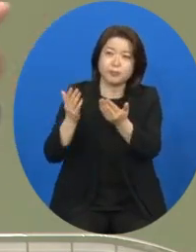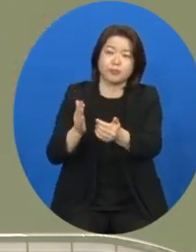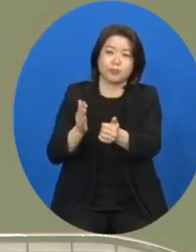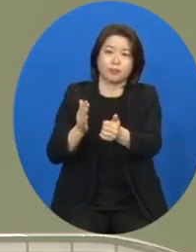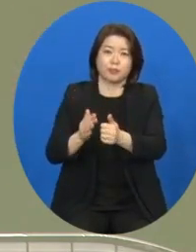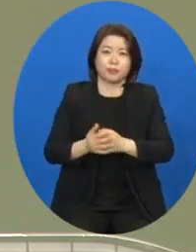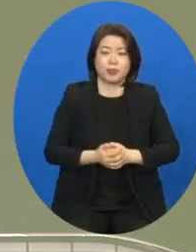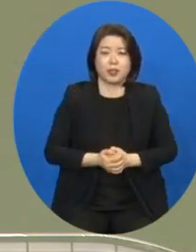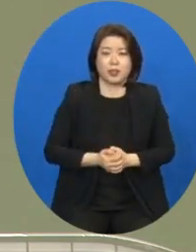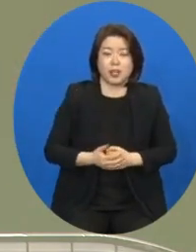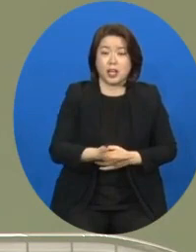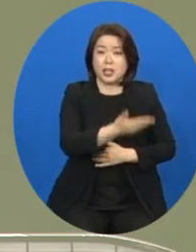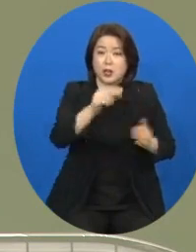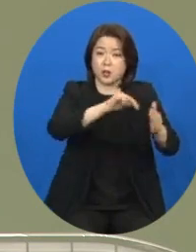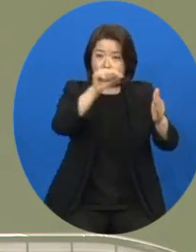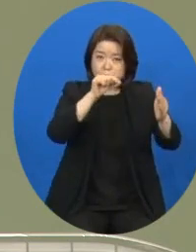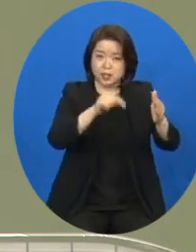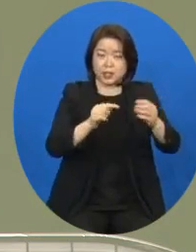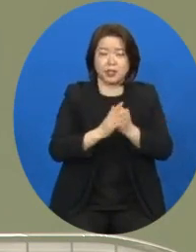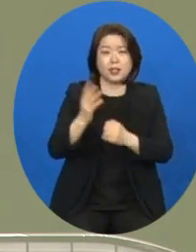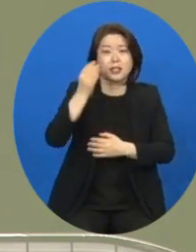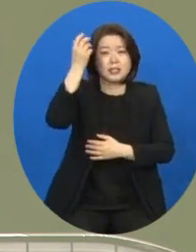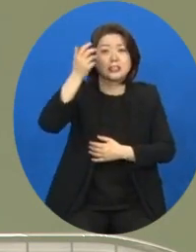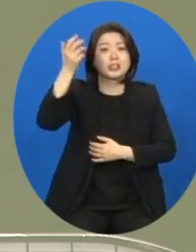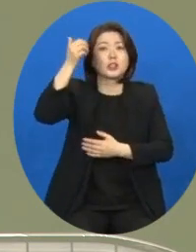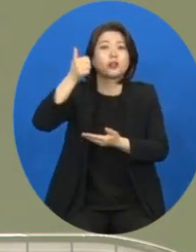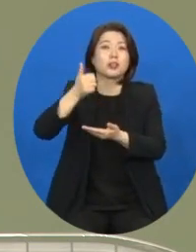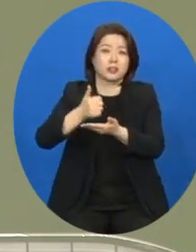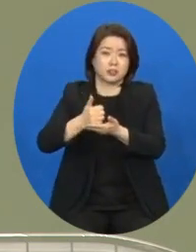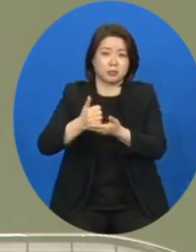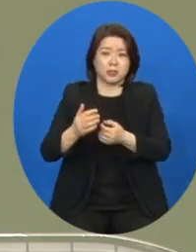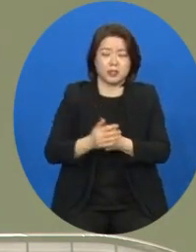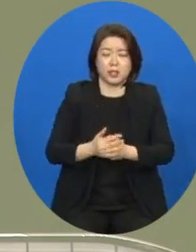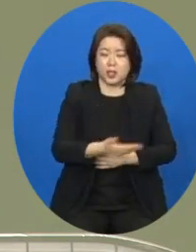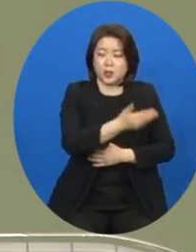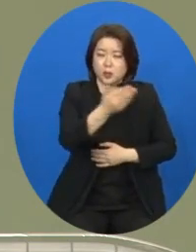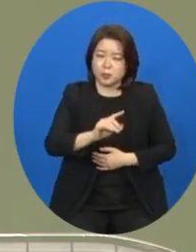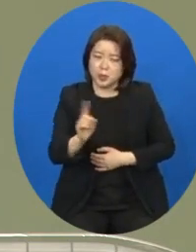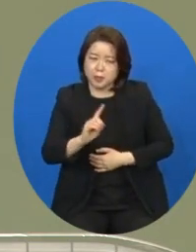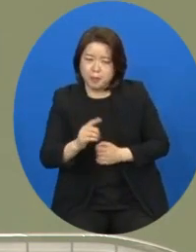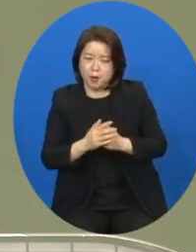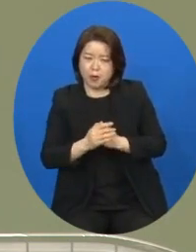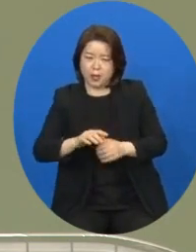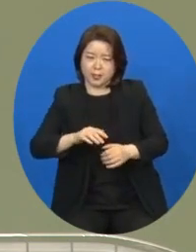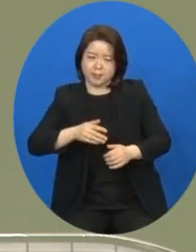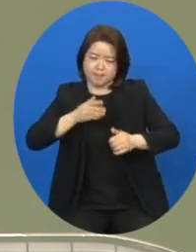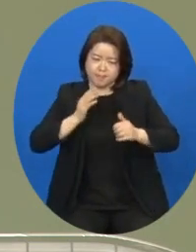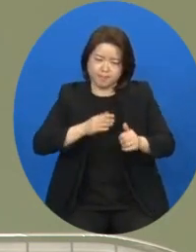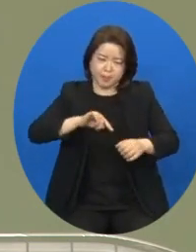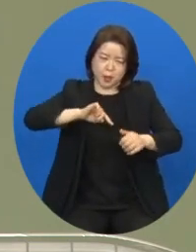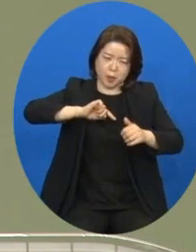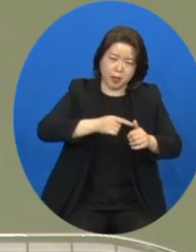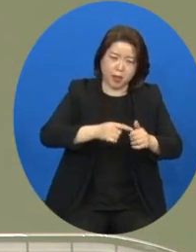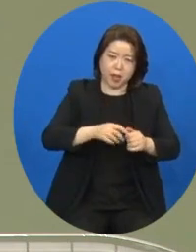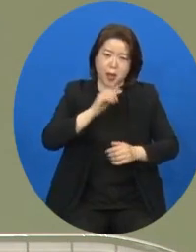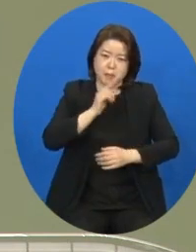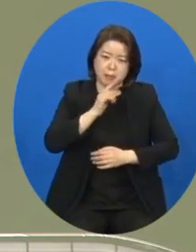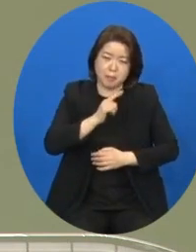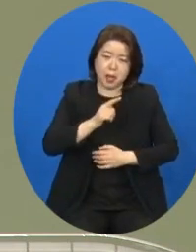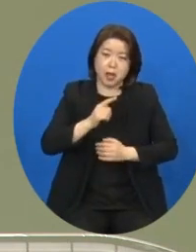요즘 여러분 안에 성령께서 여러분에게 뭔가 강권하시고 말씀하시는